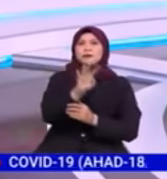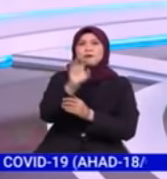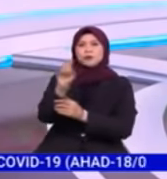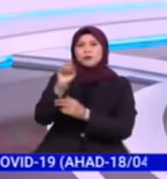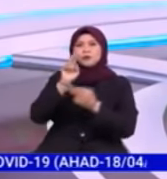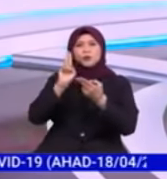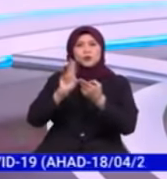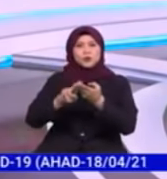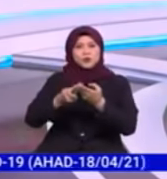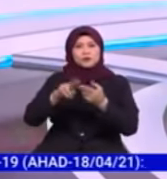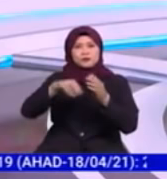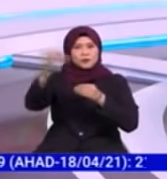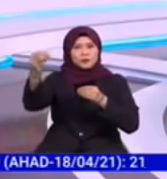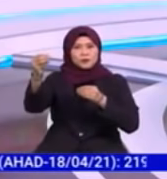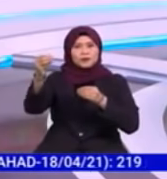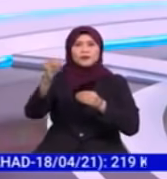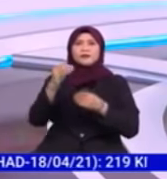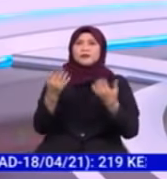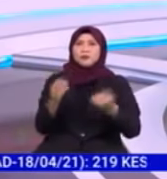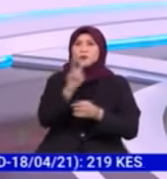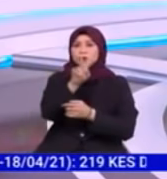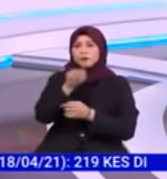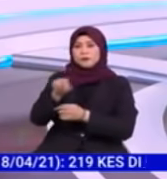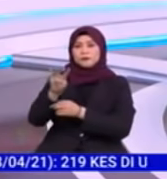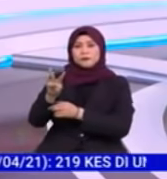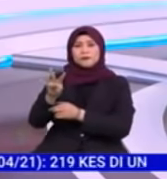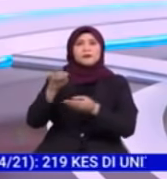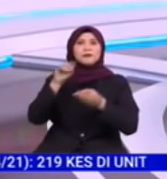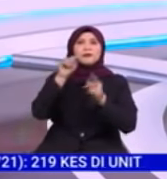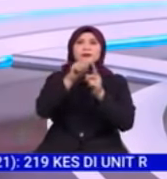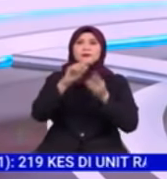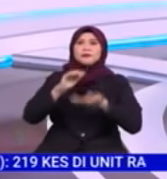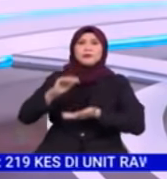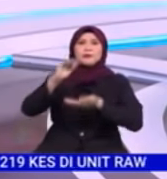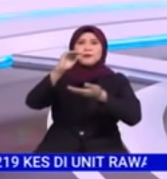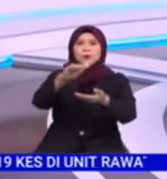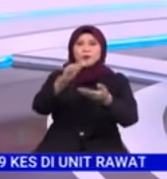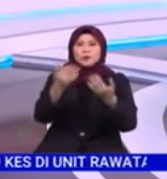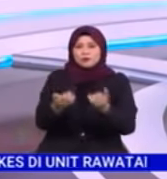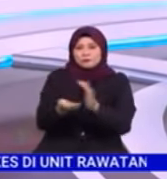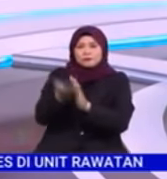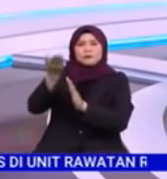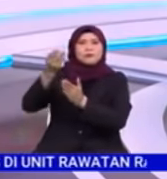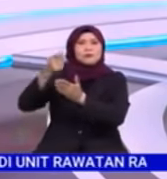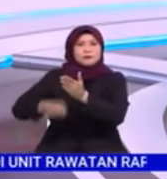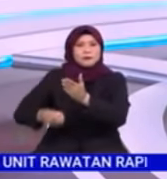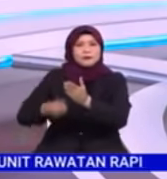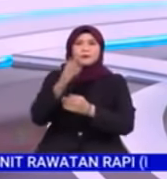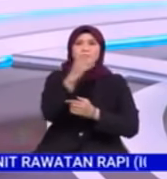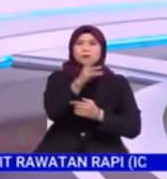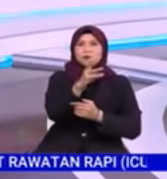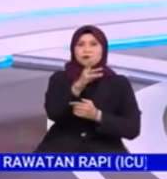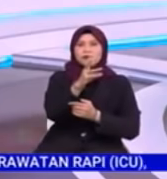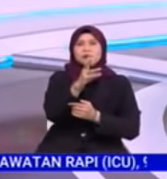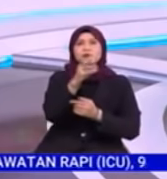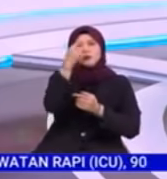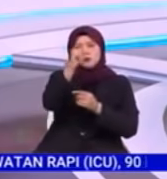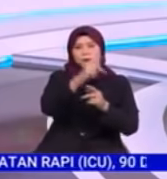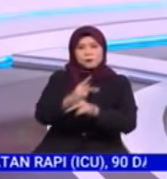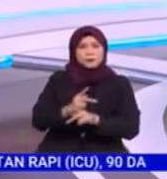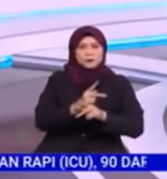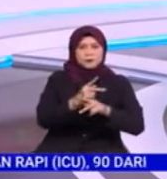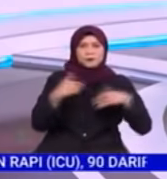notice dikeluarkan 24 daripadanya kepada pemborong yang disakiti mencatut dan 16 kepada peternak